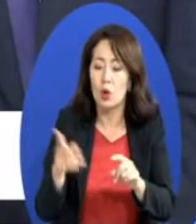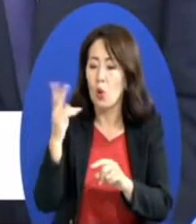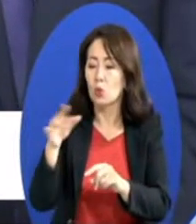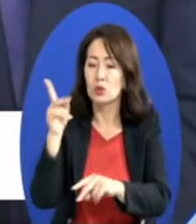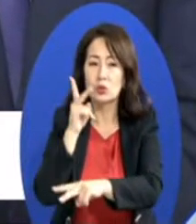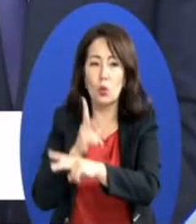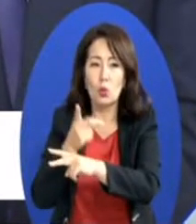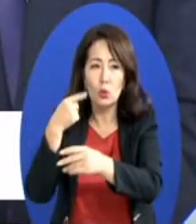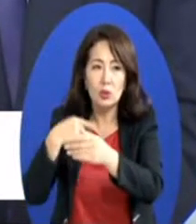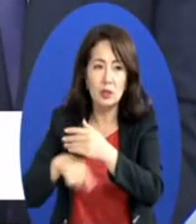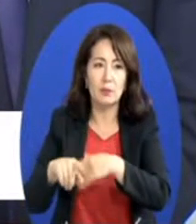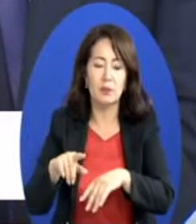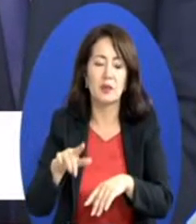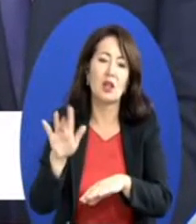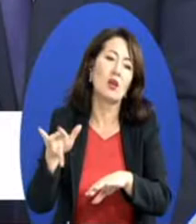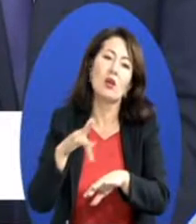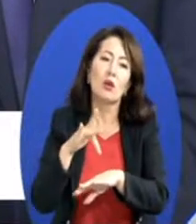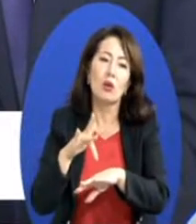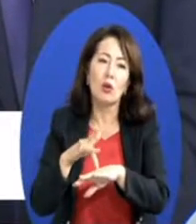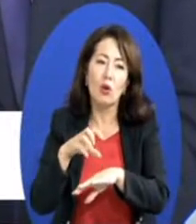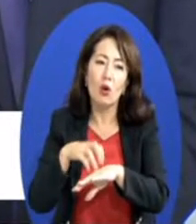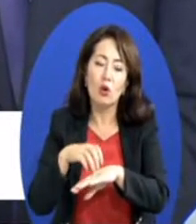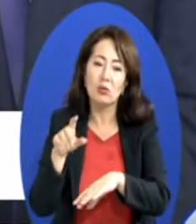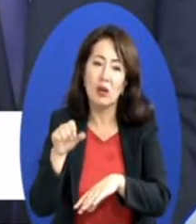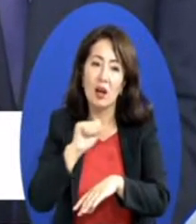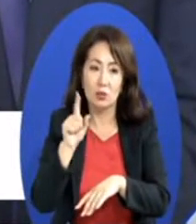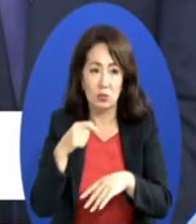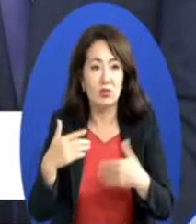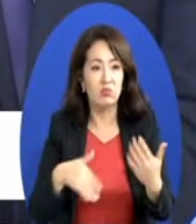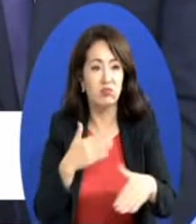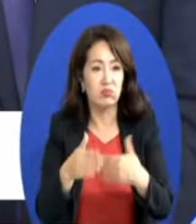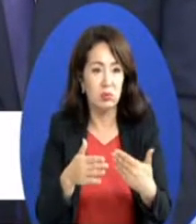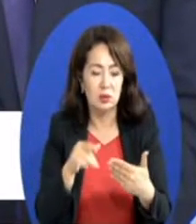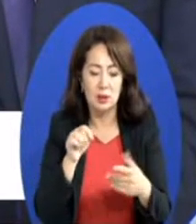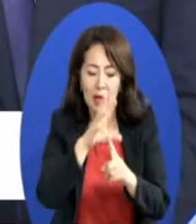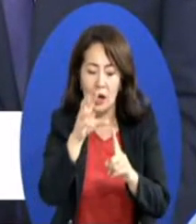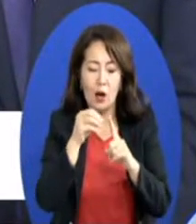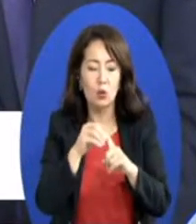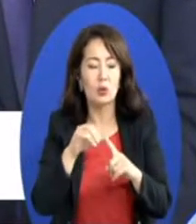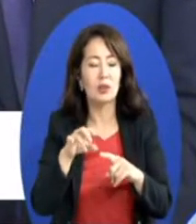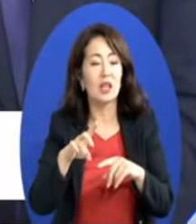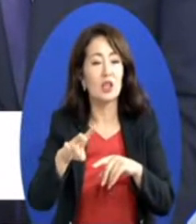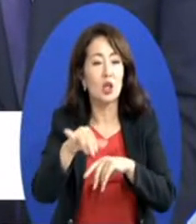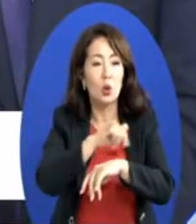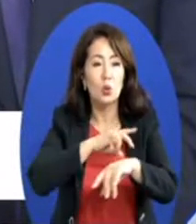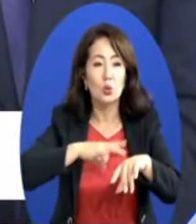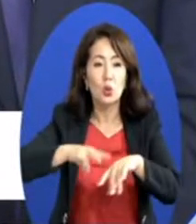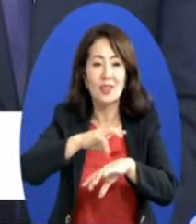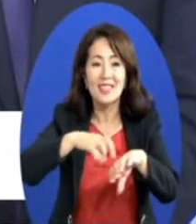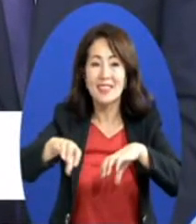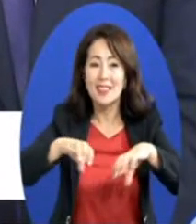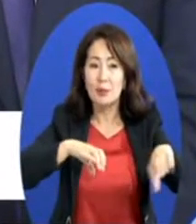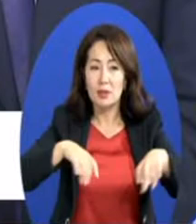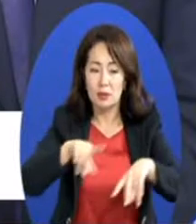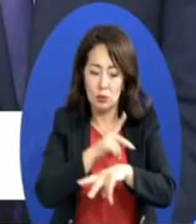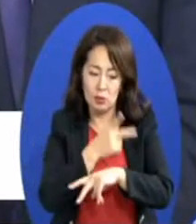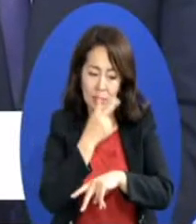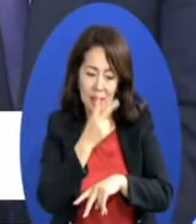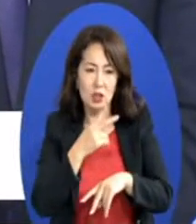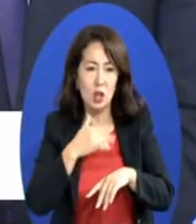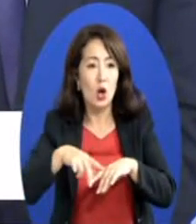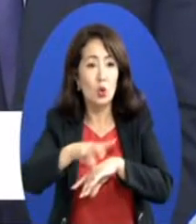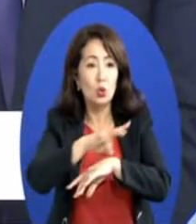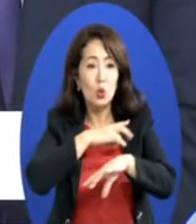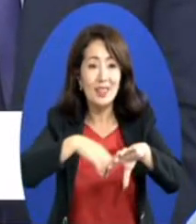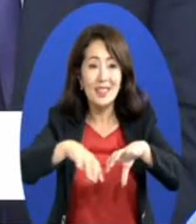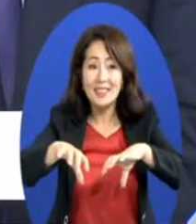заасан хоцсогны асуудал амжилт явах юм аа. Тэр агуулгаар нь бид нэр энэ улсын төсвийн нэгжийн хуулийг харж байгаа юм. За хоёр дахь нь бол энэ нутгийн